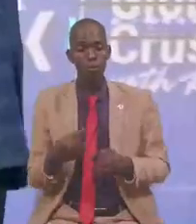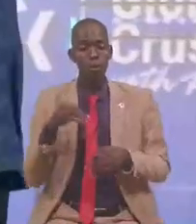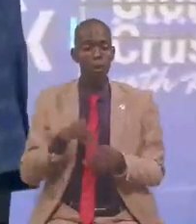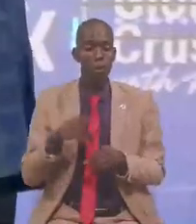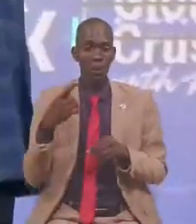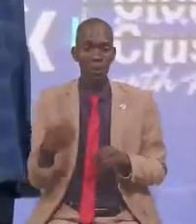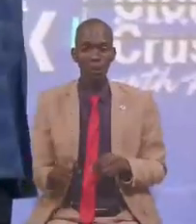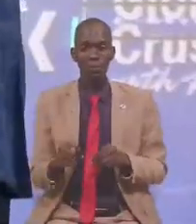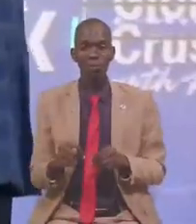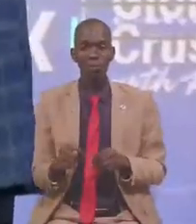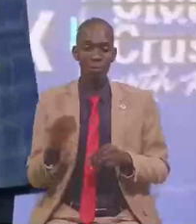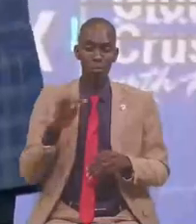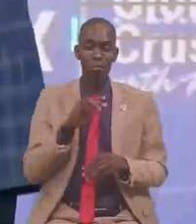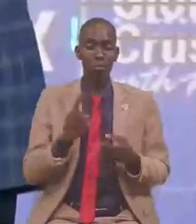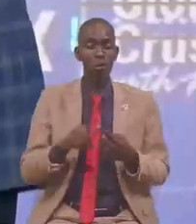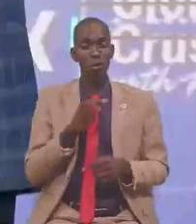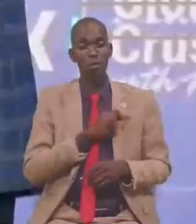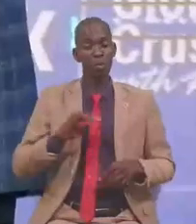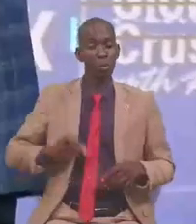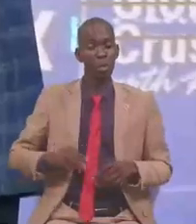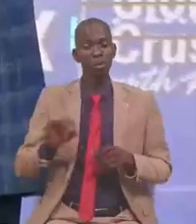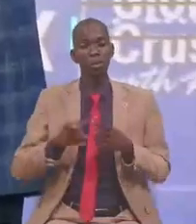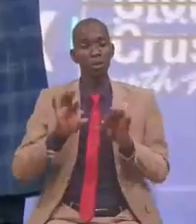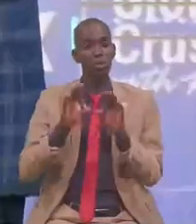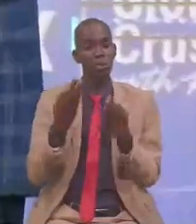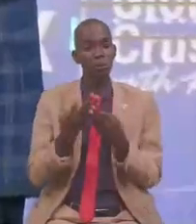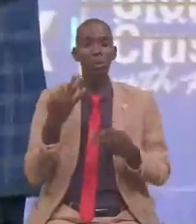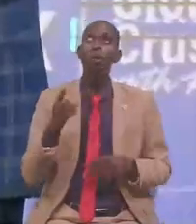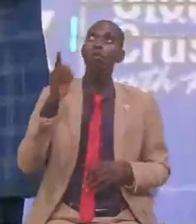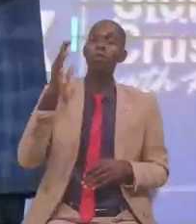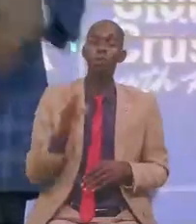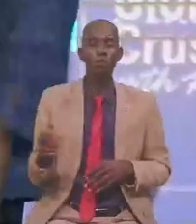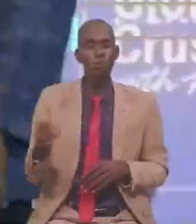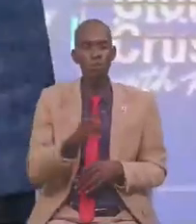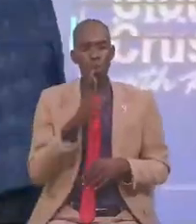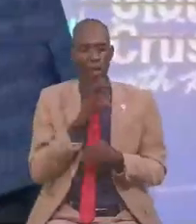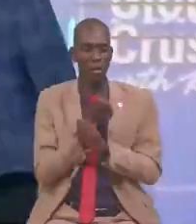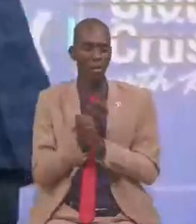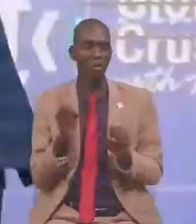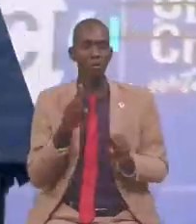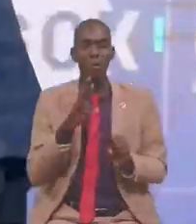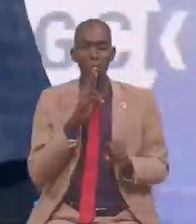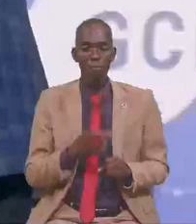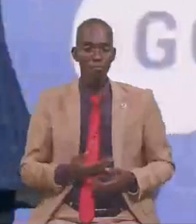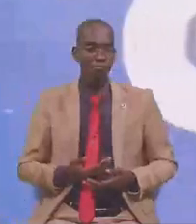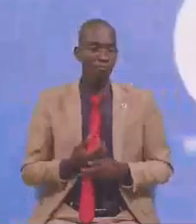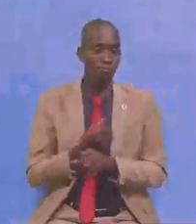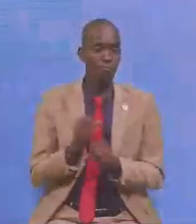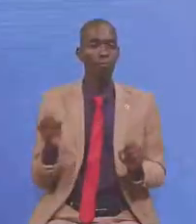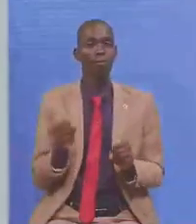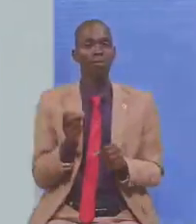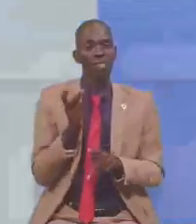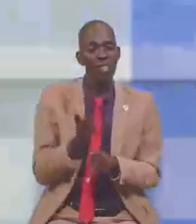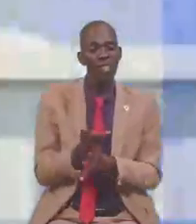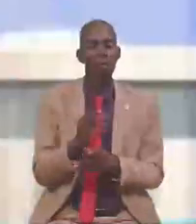lorsque tu viens dans la famille de Dieu, tu es sauvé, tu es né de nouveau. Garde ce droit